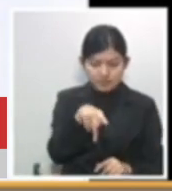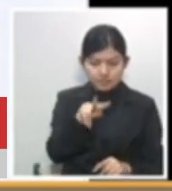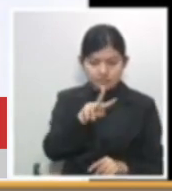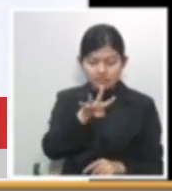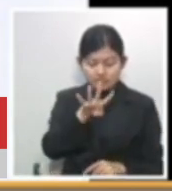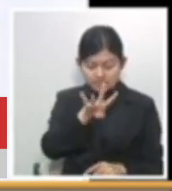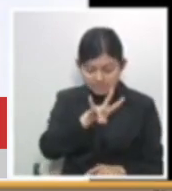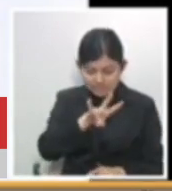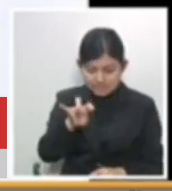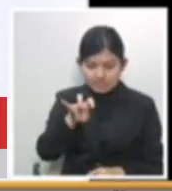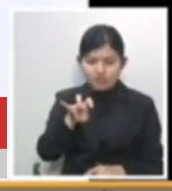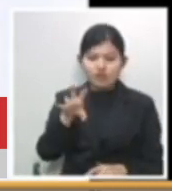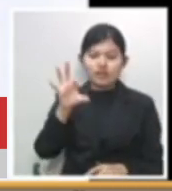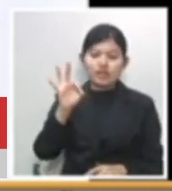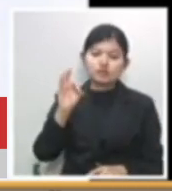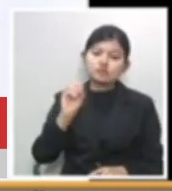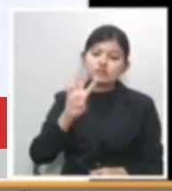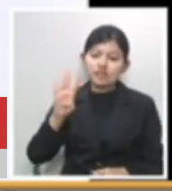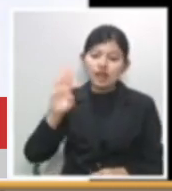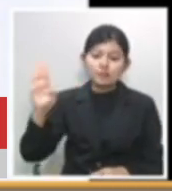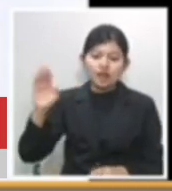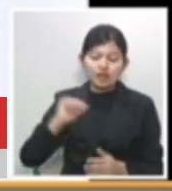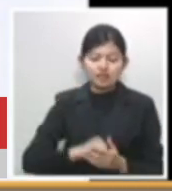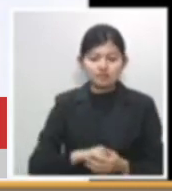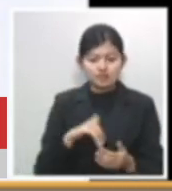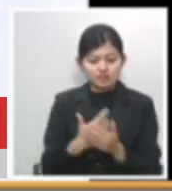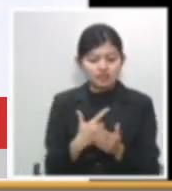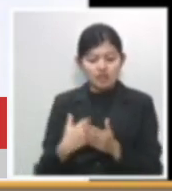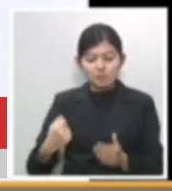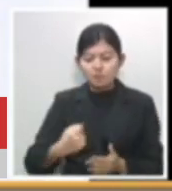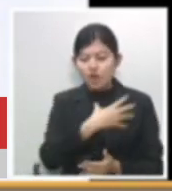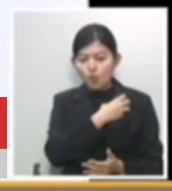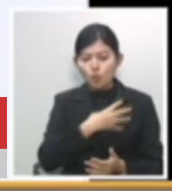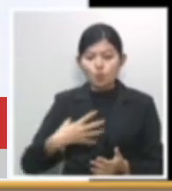1,794 ล้านบาทเศษมีค่าจ้างเหมาบริการ